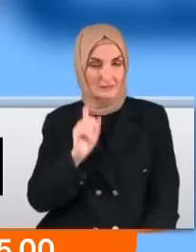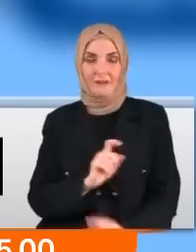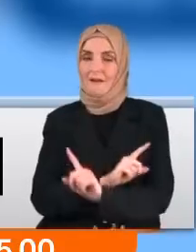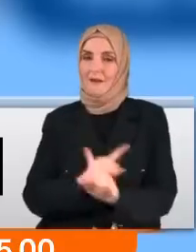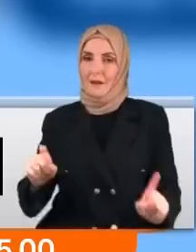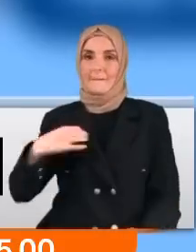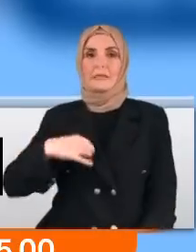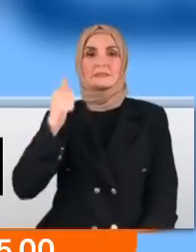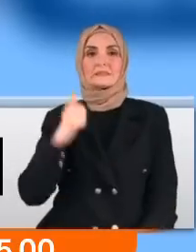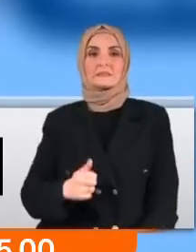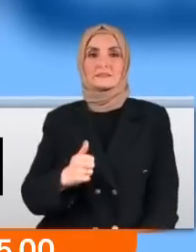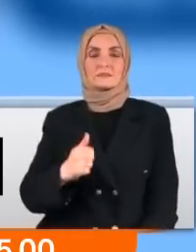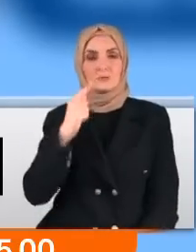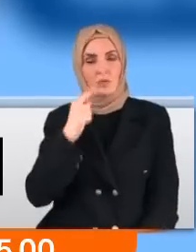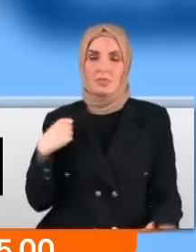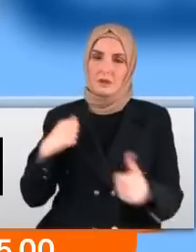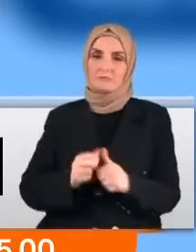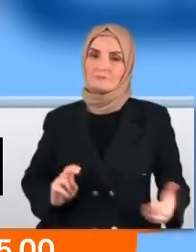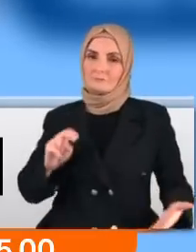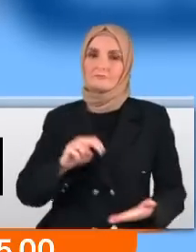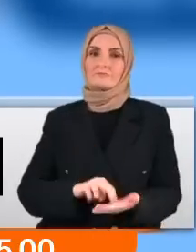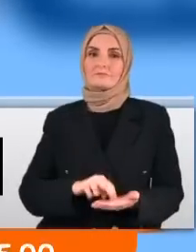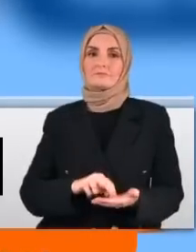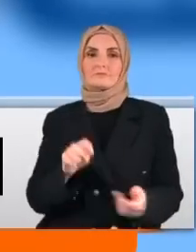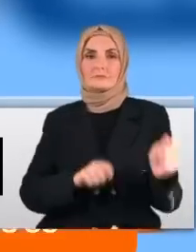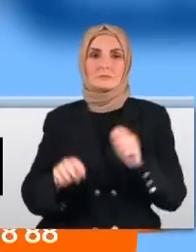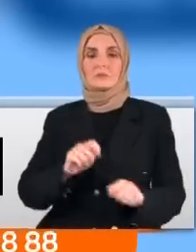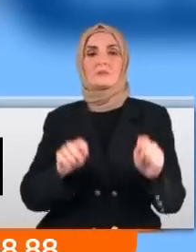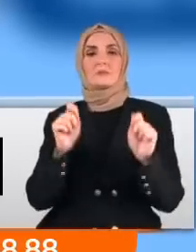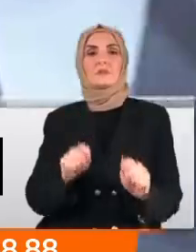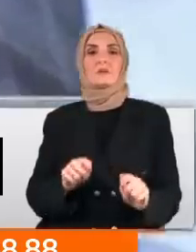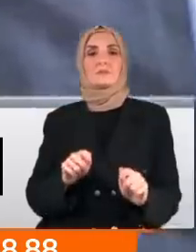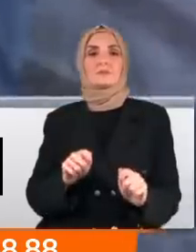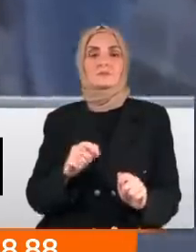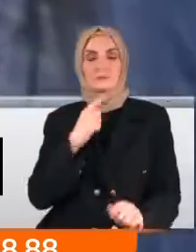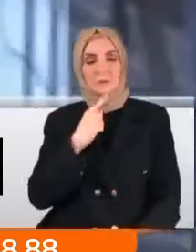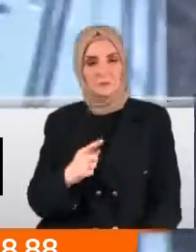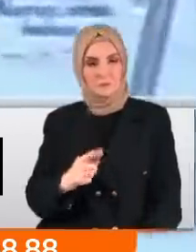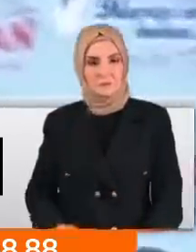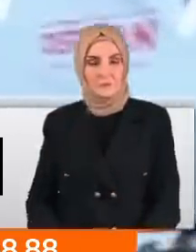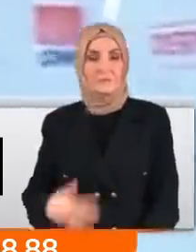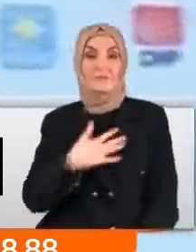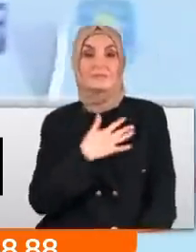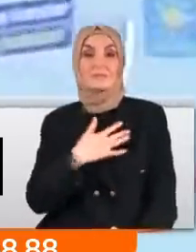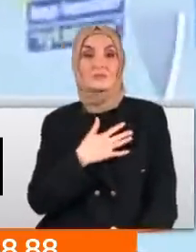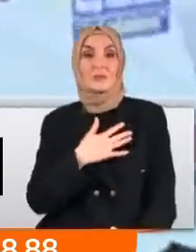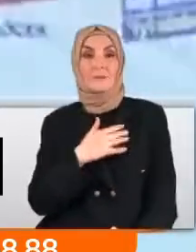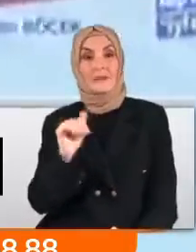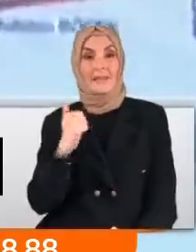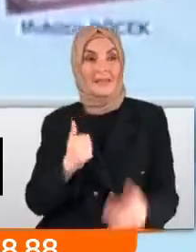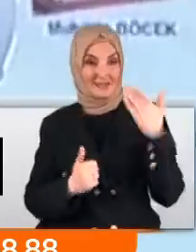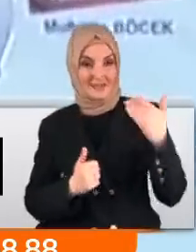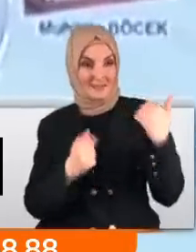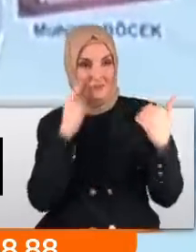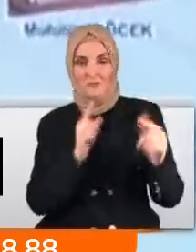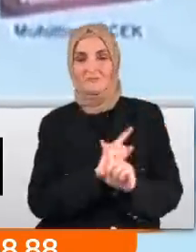yeniden başlıyor, içimizde Cumhuriyet'in neşesiyle yollara düşüyoruz diyerek CHP'nin geri dön çağrılarına kapıyı